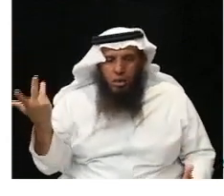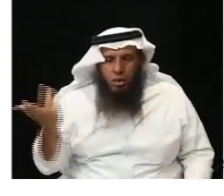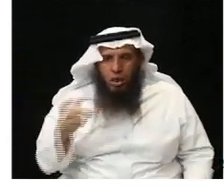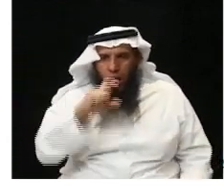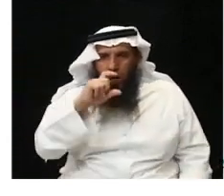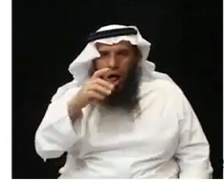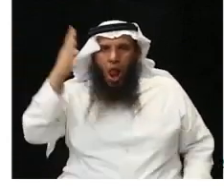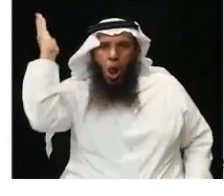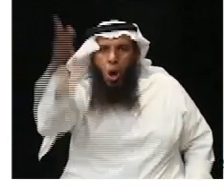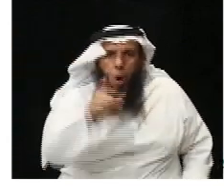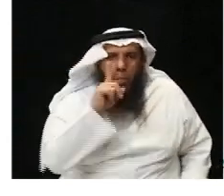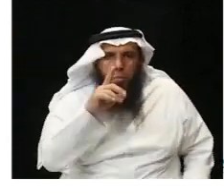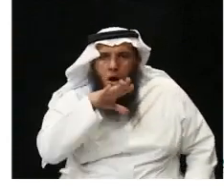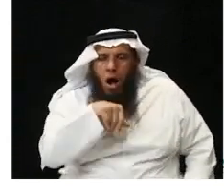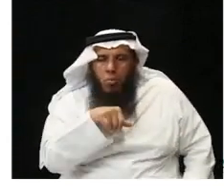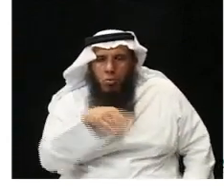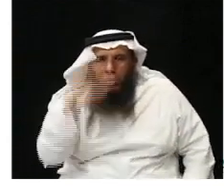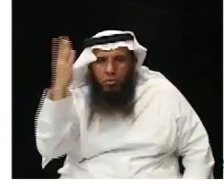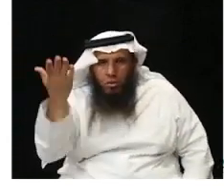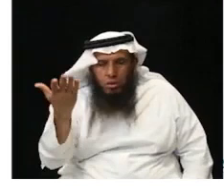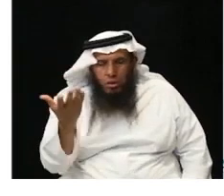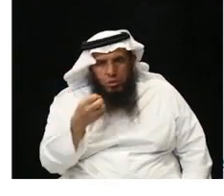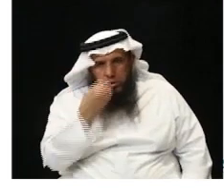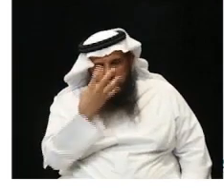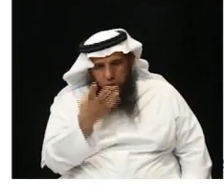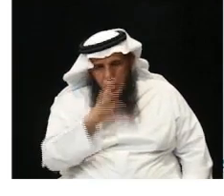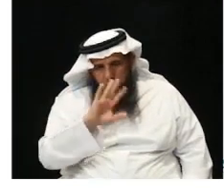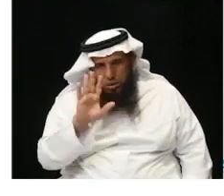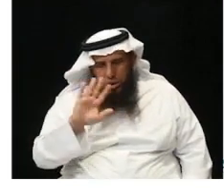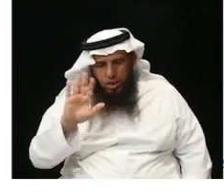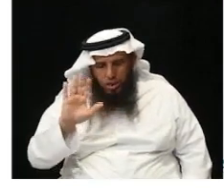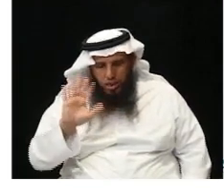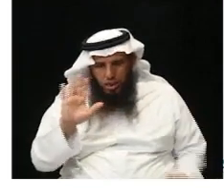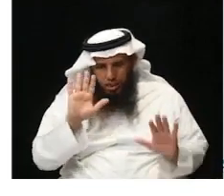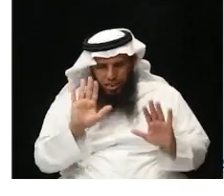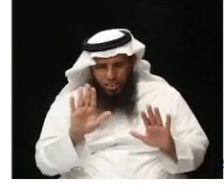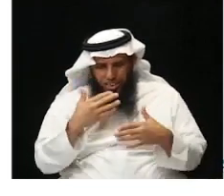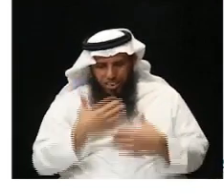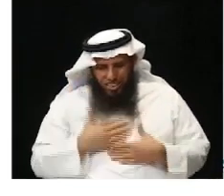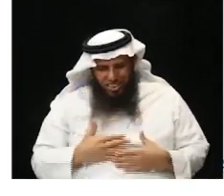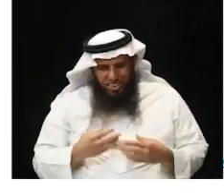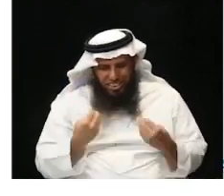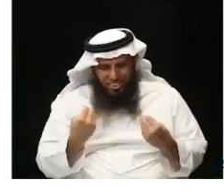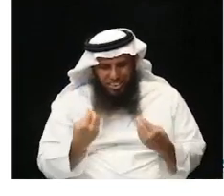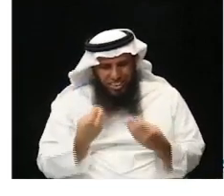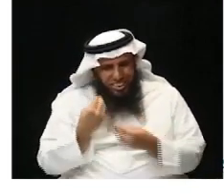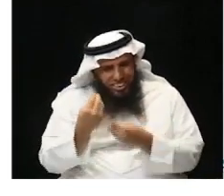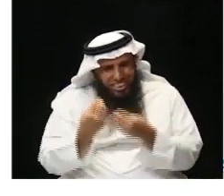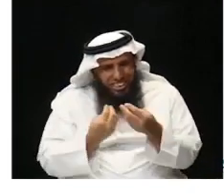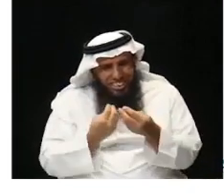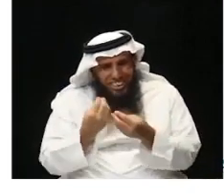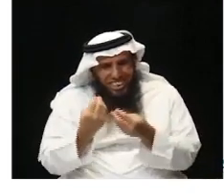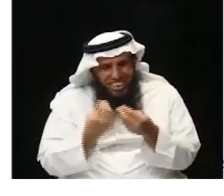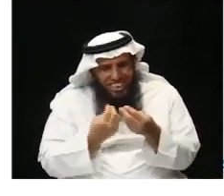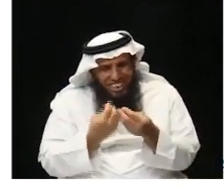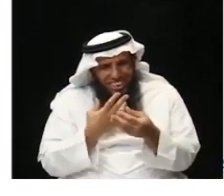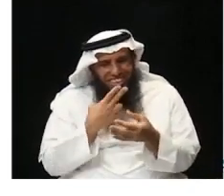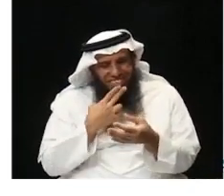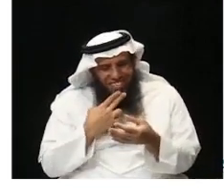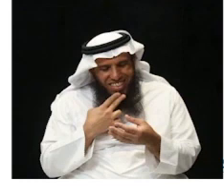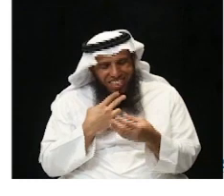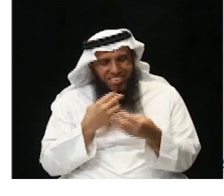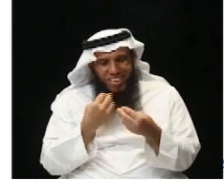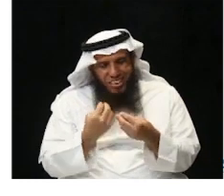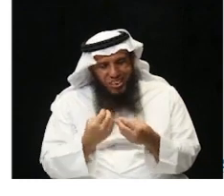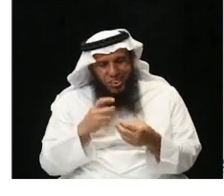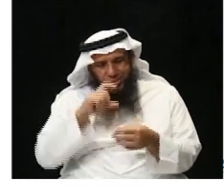الألفاظ السيئة أو الألفاظ اللا أخلاقية، كلما أدى إلى نتيجة. أما إذا صاحب هذا الحوار